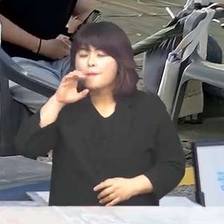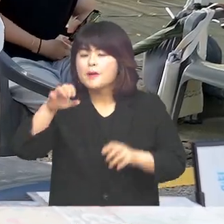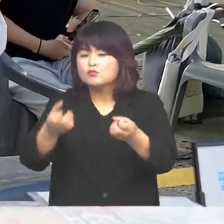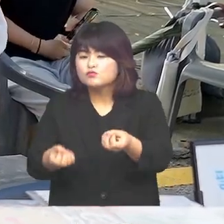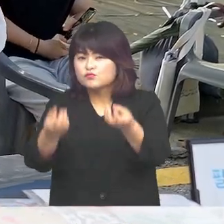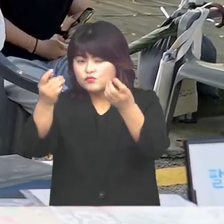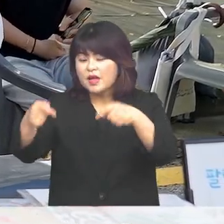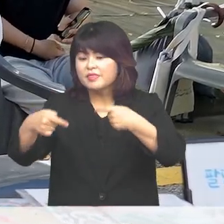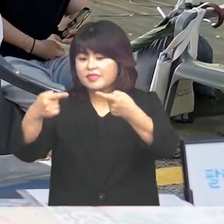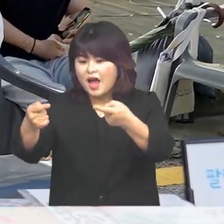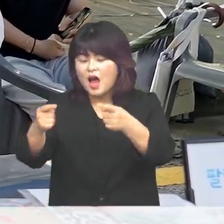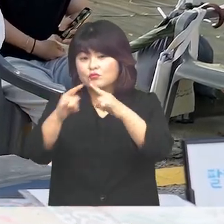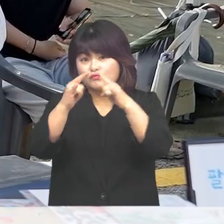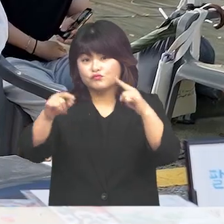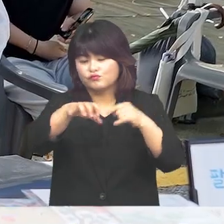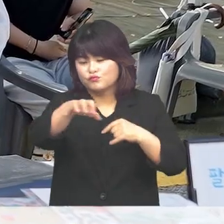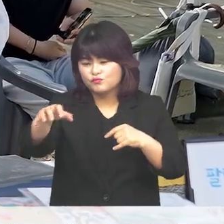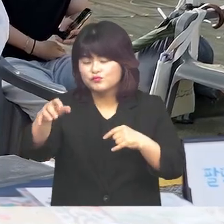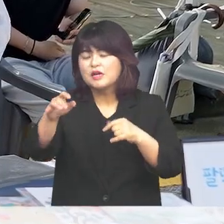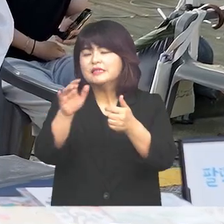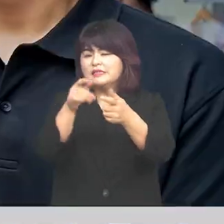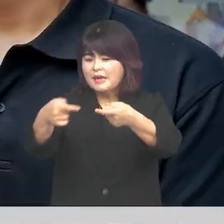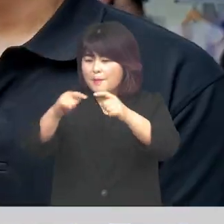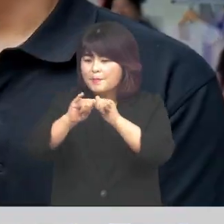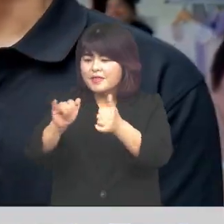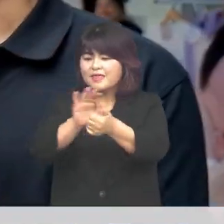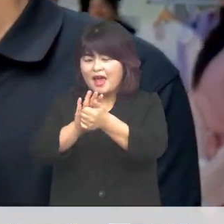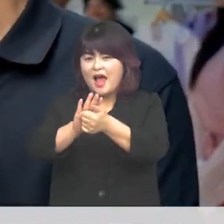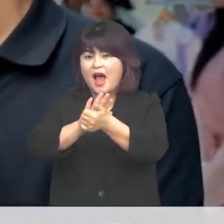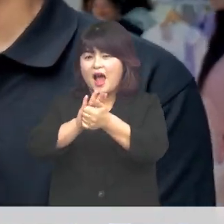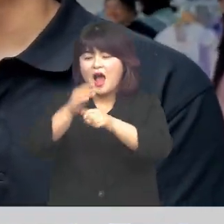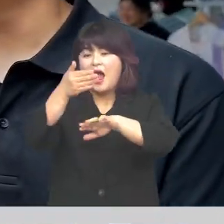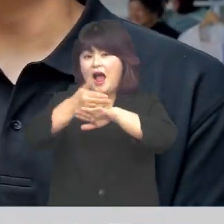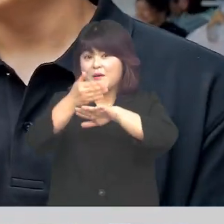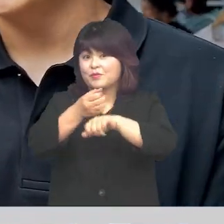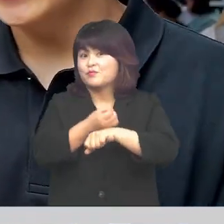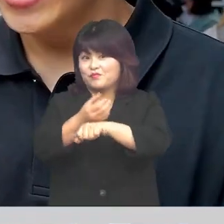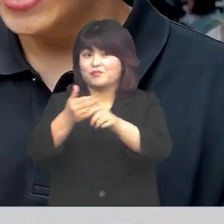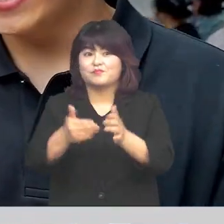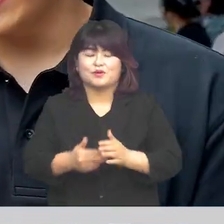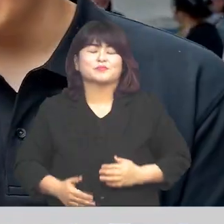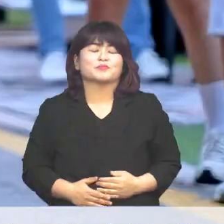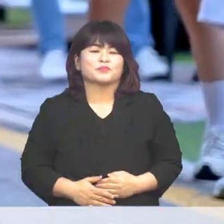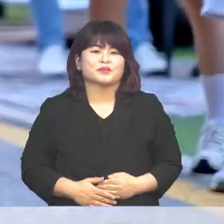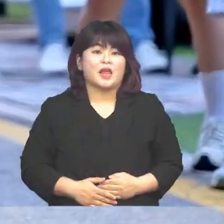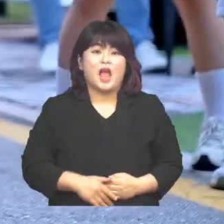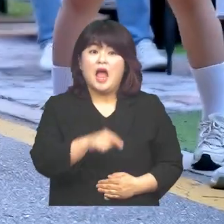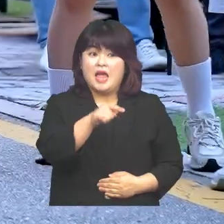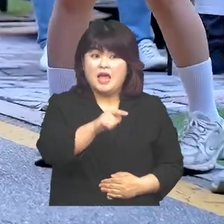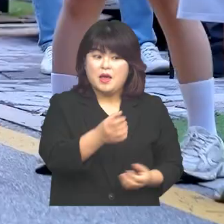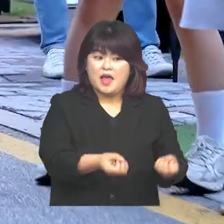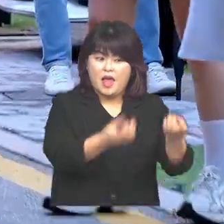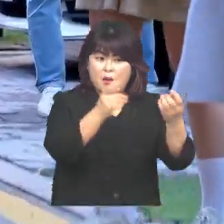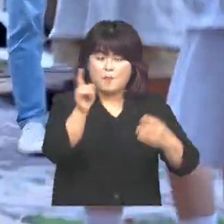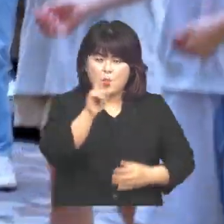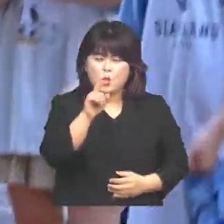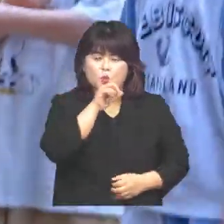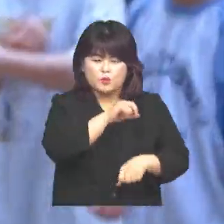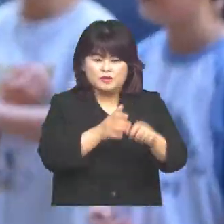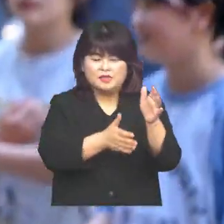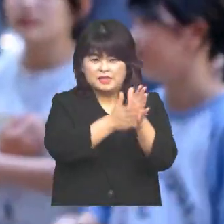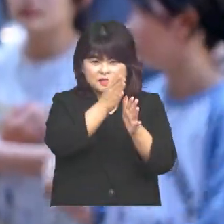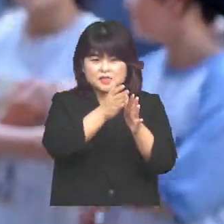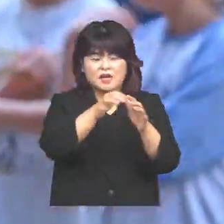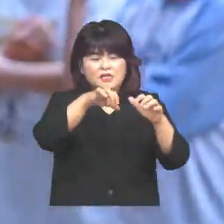축하의 뜻을 전하고 축제 부스 등을 돌면서 참여한 이들에게 감사의 뜻을 전했습니다. 보카커피